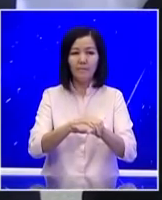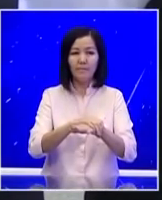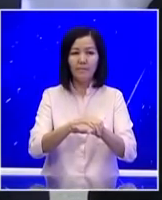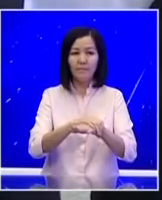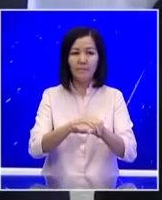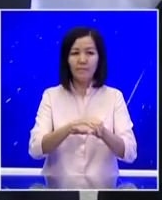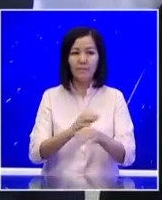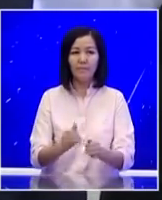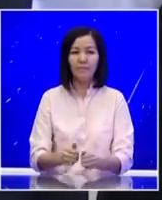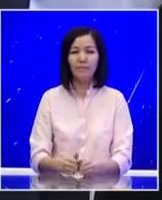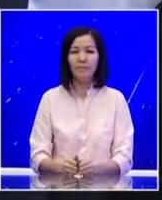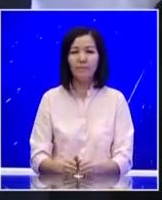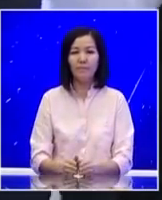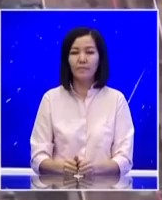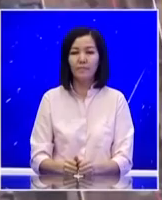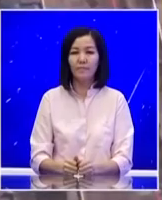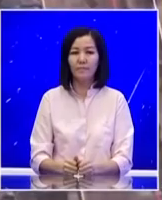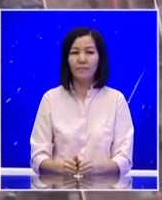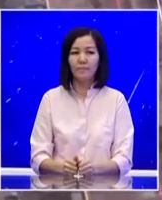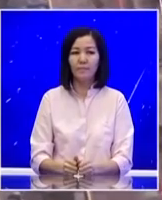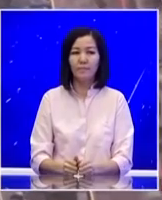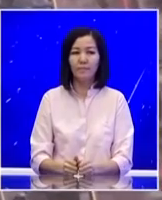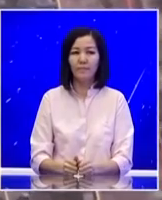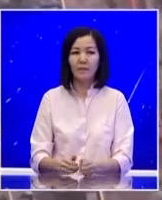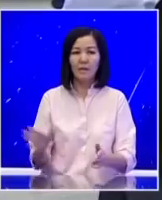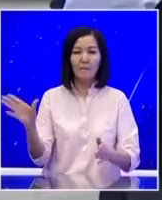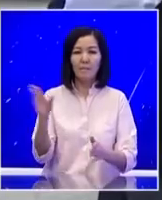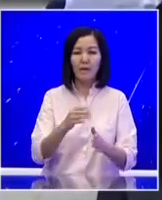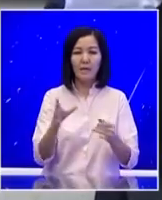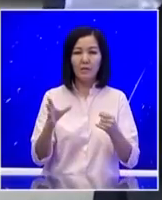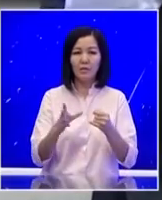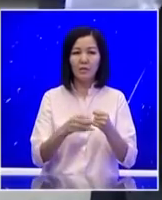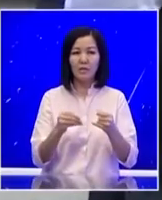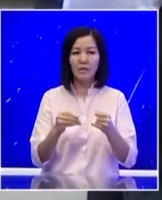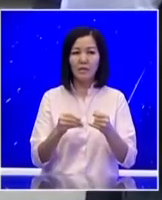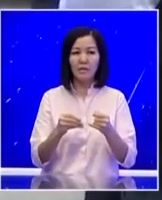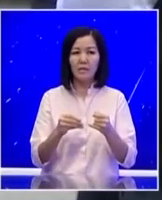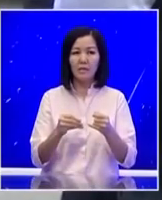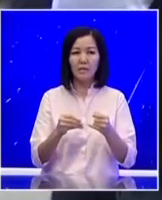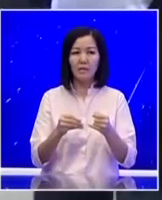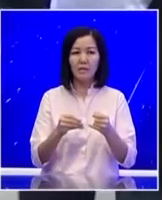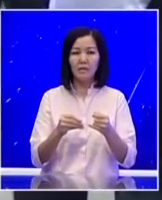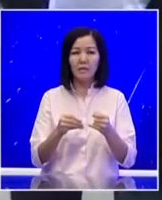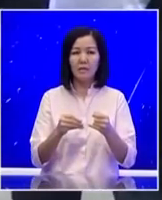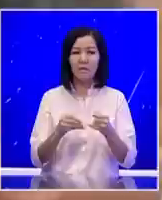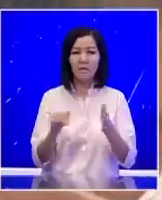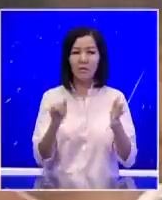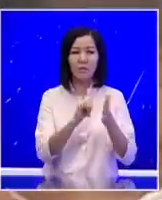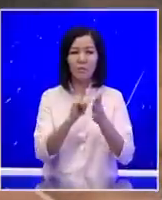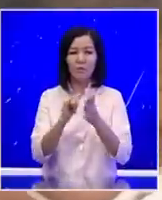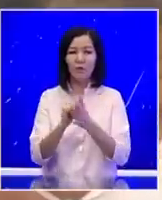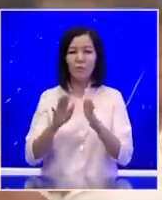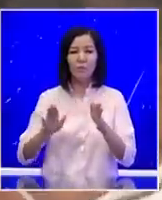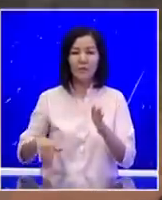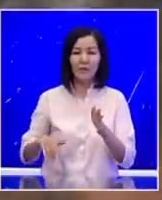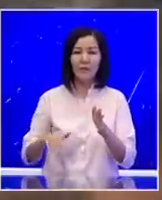қанша патруль тұр. Сразу бараттан анықтайды. Перекопали и бәлік жерге жаңағы нелер, фундаментный блоктармен бәрін қойып тастады. Осыдан